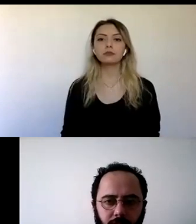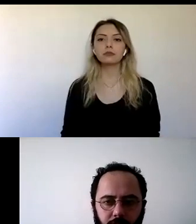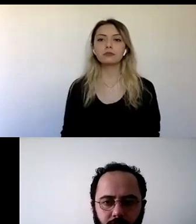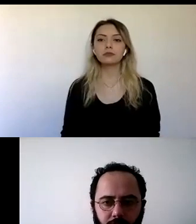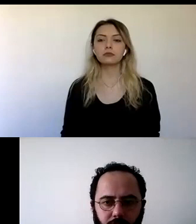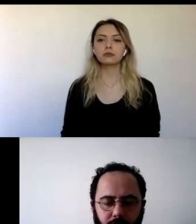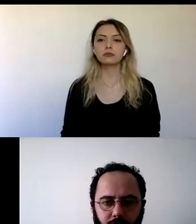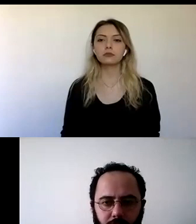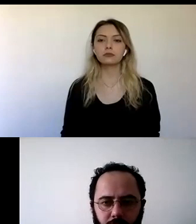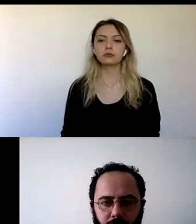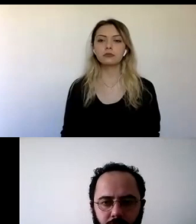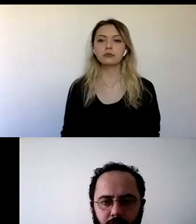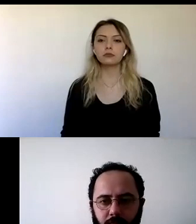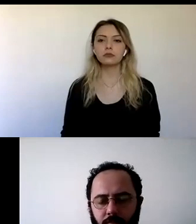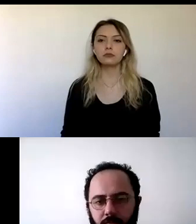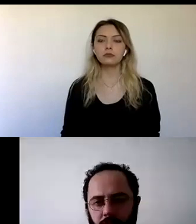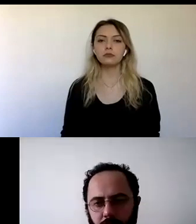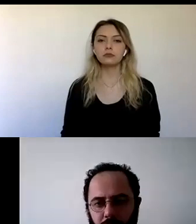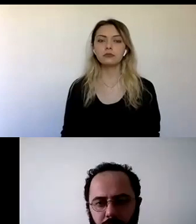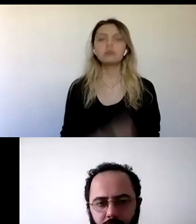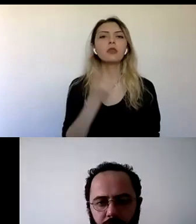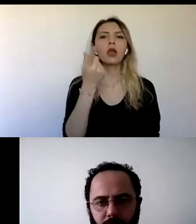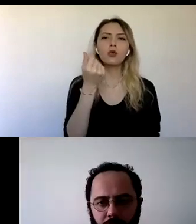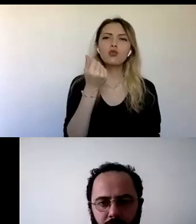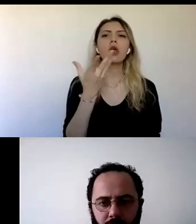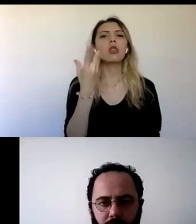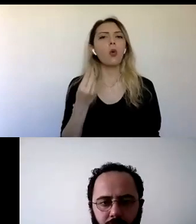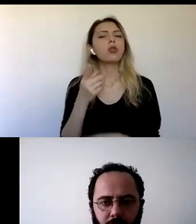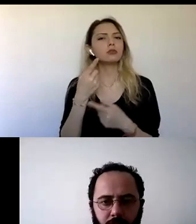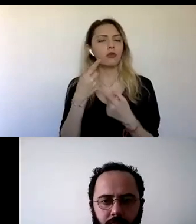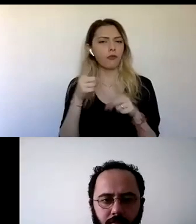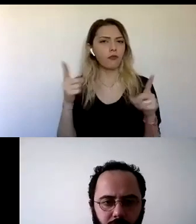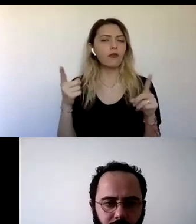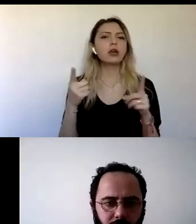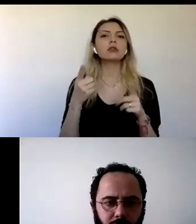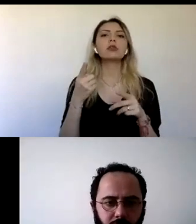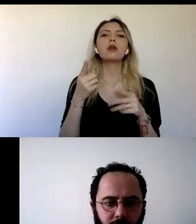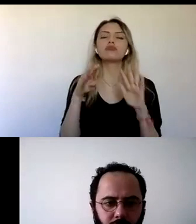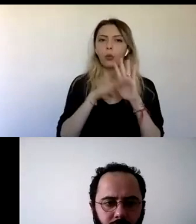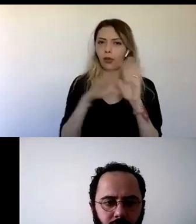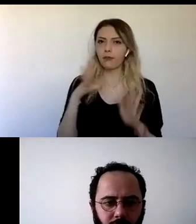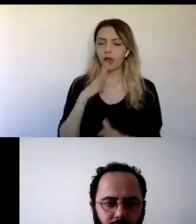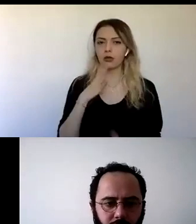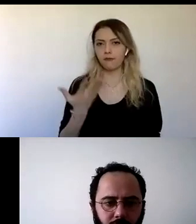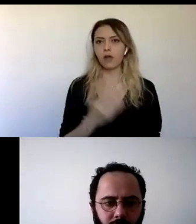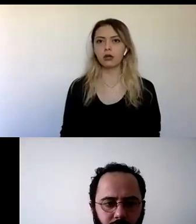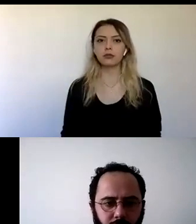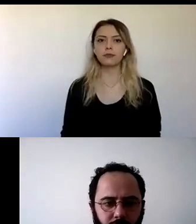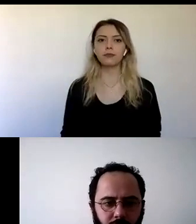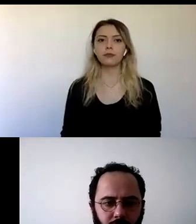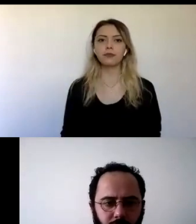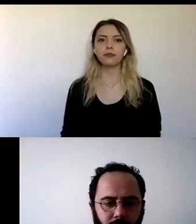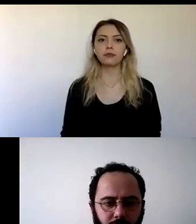zaman Facebook, Instagram'ın raporlanmasına yönelik de, yani taranması yönelik de farklı farklı araçlar var. Bir diğeri aslında web sitelerini takip etmek